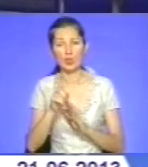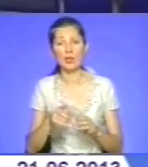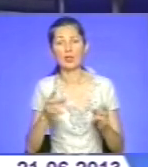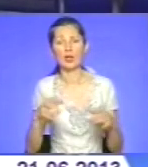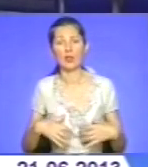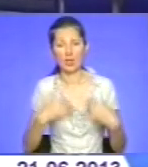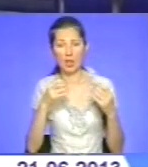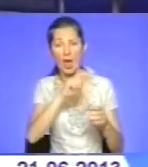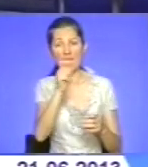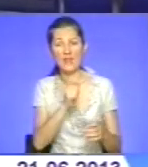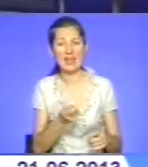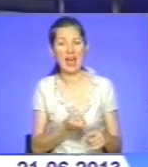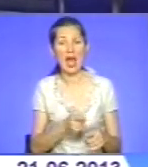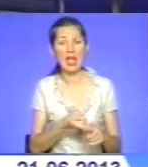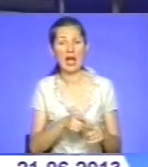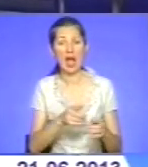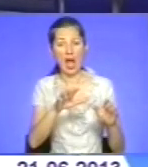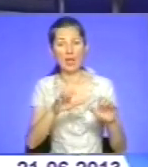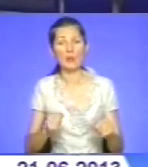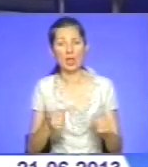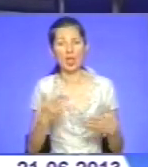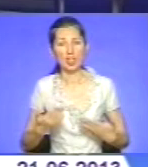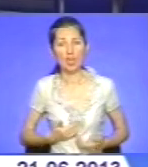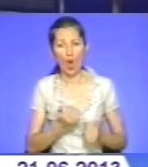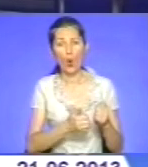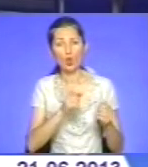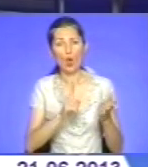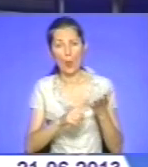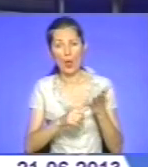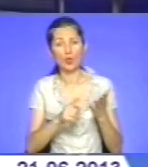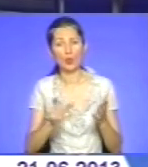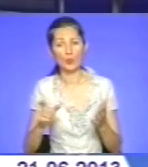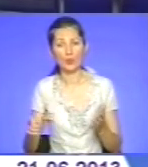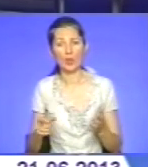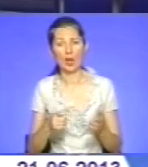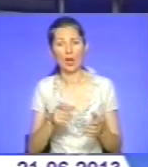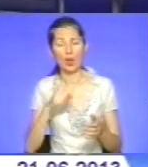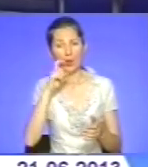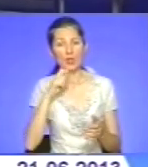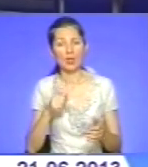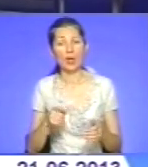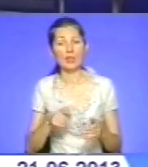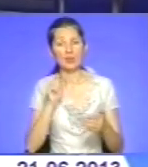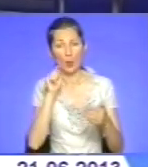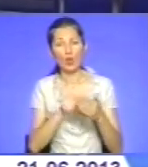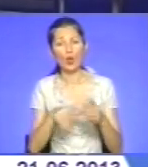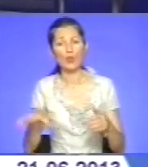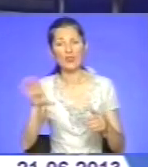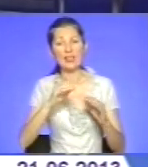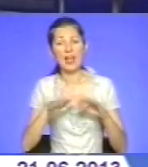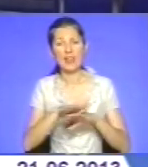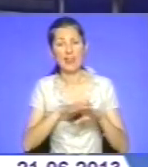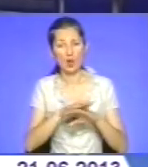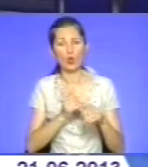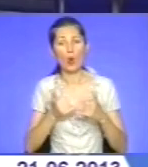кожного п'ятого співвітчизника. Відповідно до указу президента України від 17 листопада 2000 року з метою всенародного вшанування пам'яті українців,